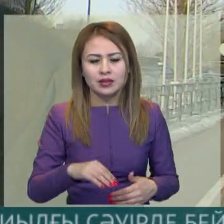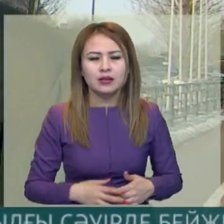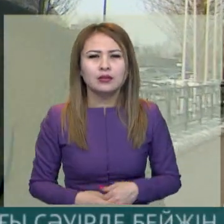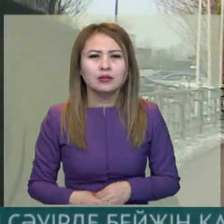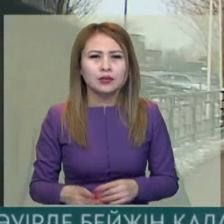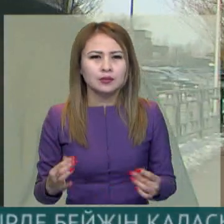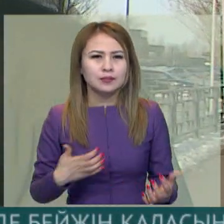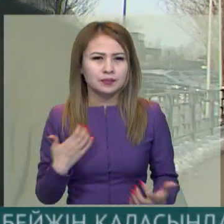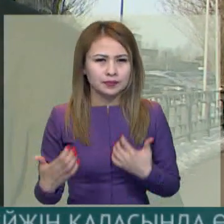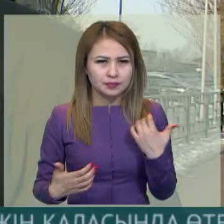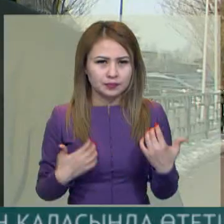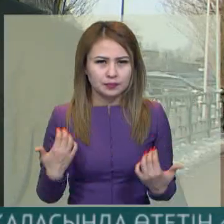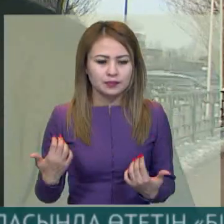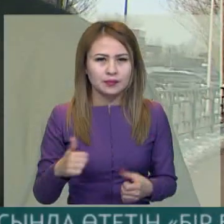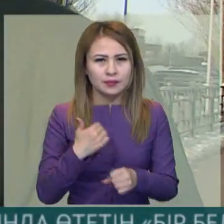Елбасымыз.